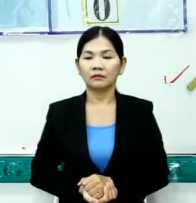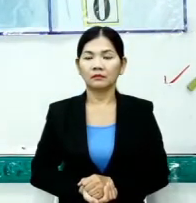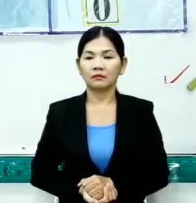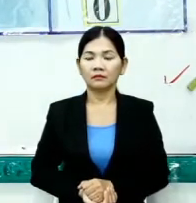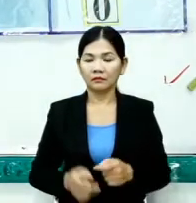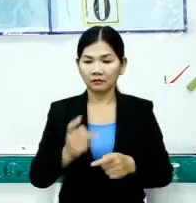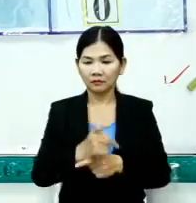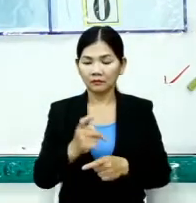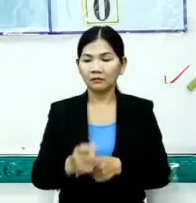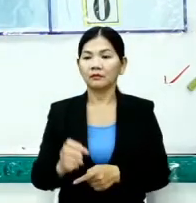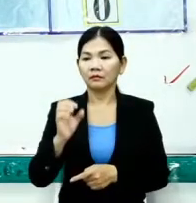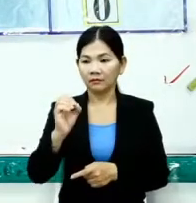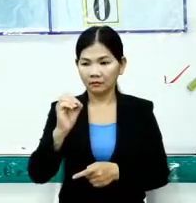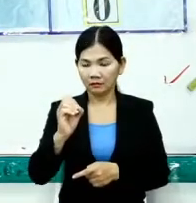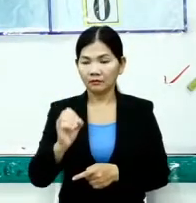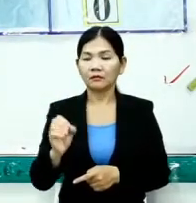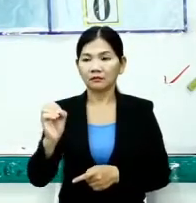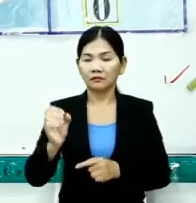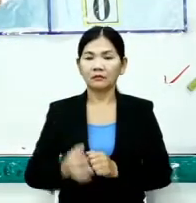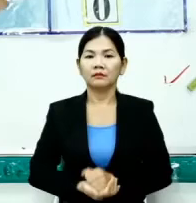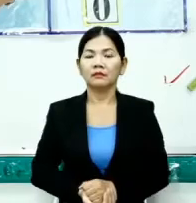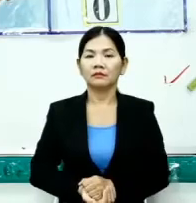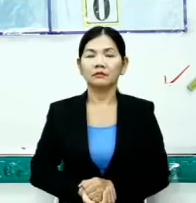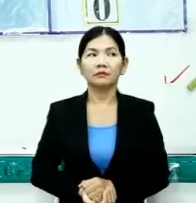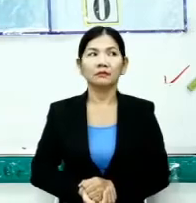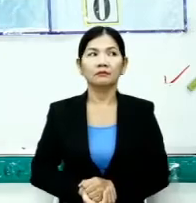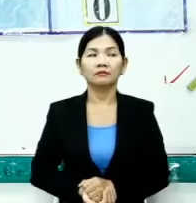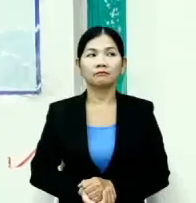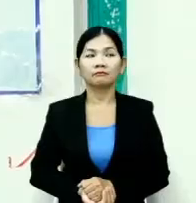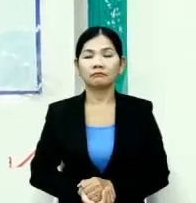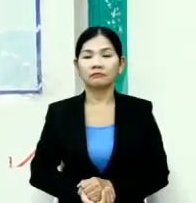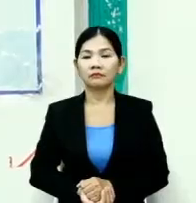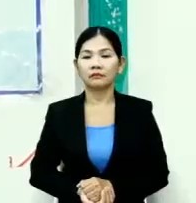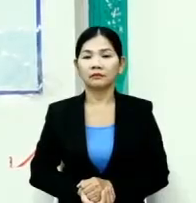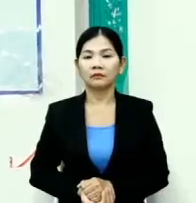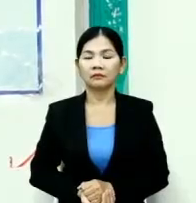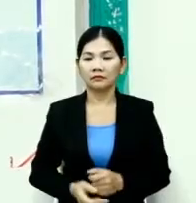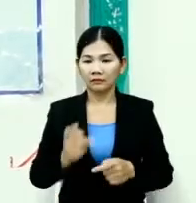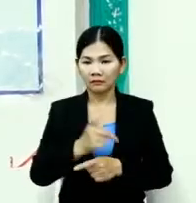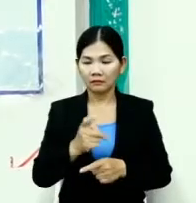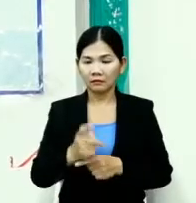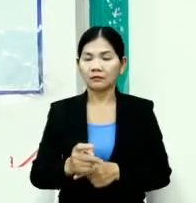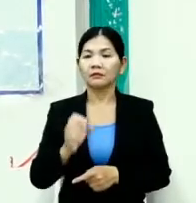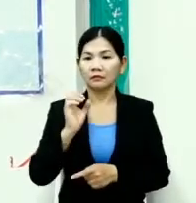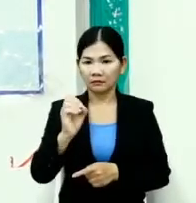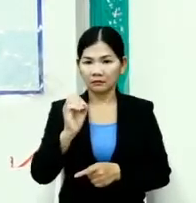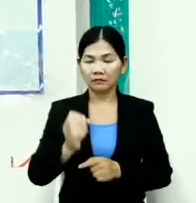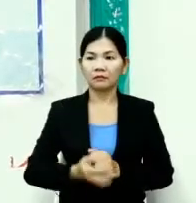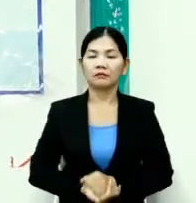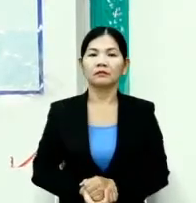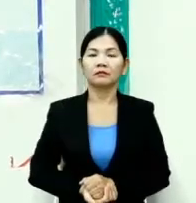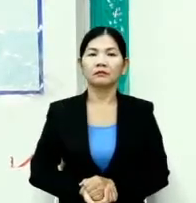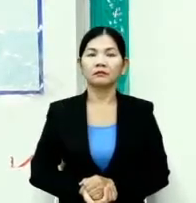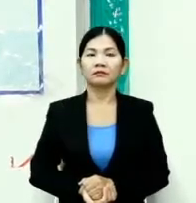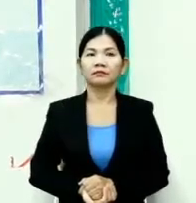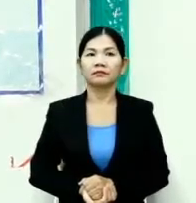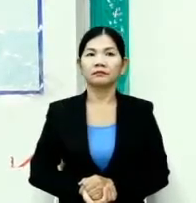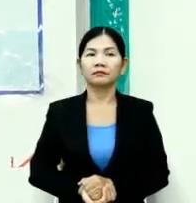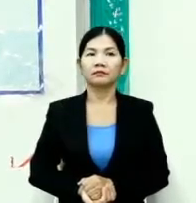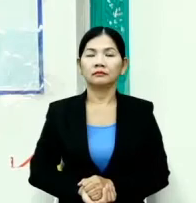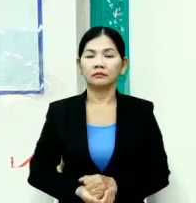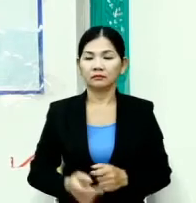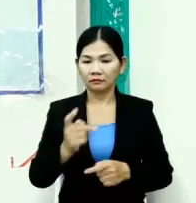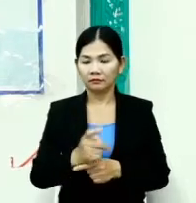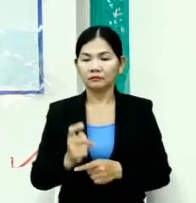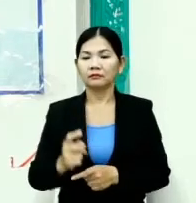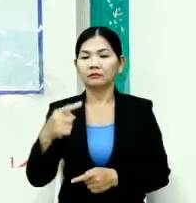ខ្ទង់ដកចាក៏0ដែរចាខ្ទង់រយចាក៏0ដែរចាខ្ទ